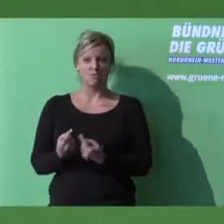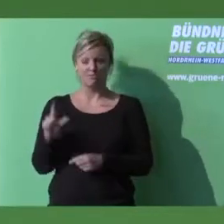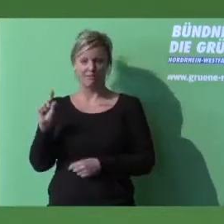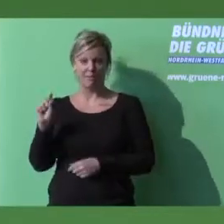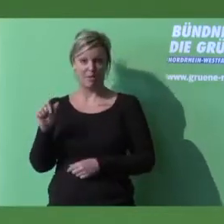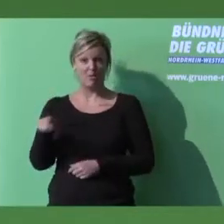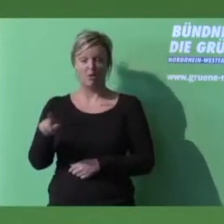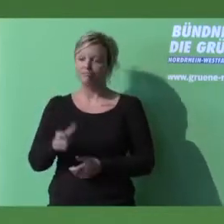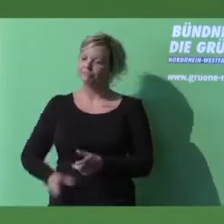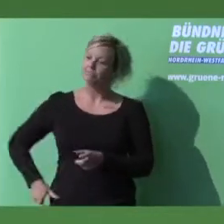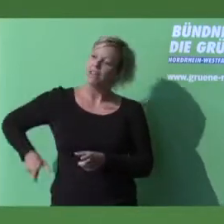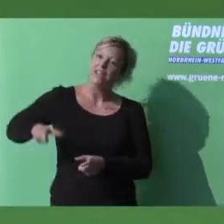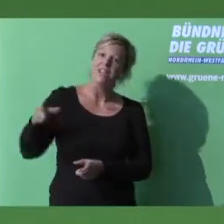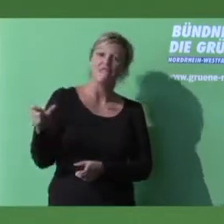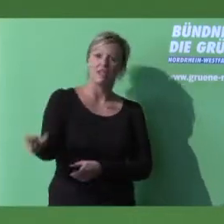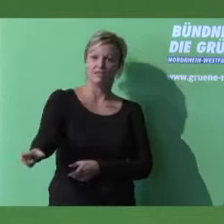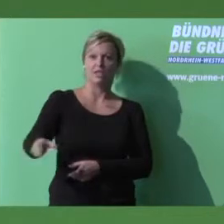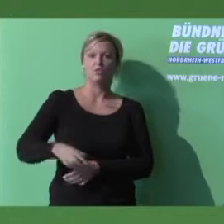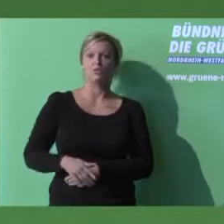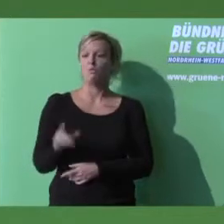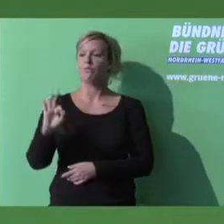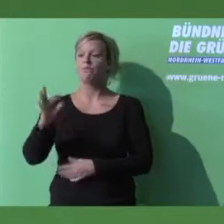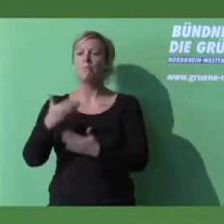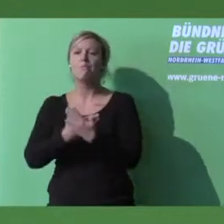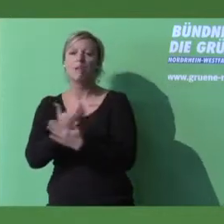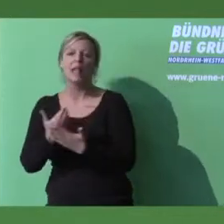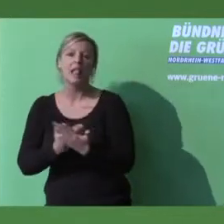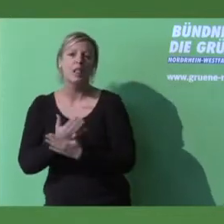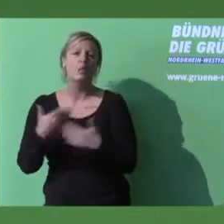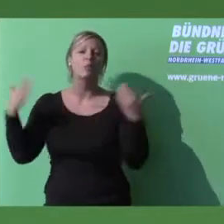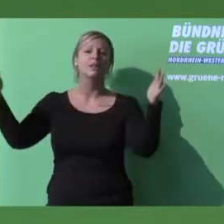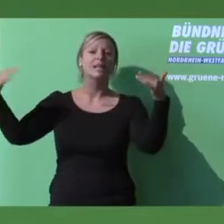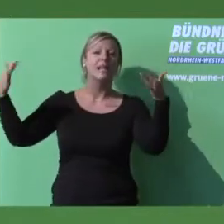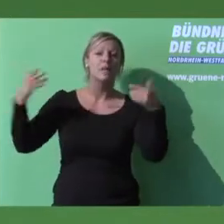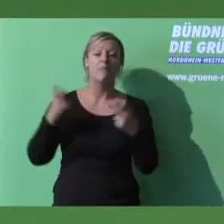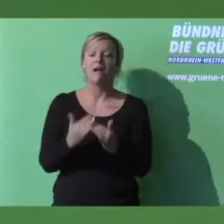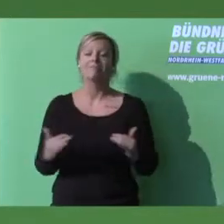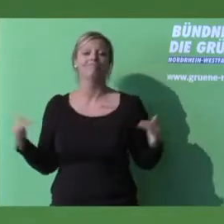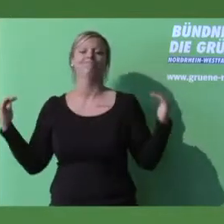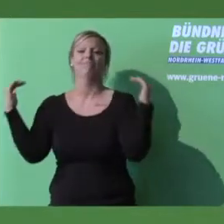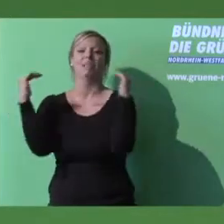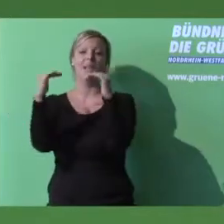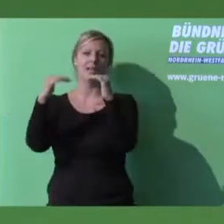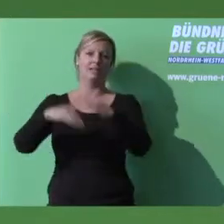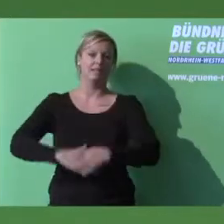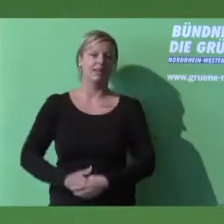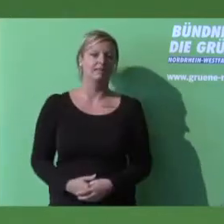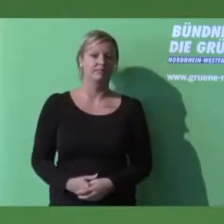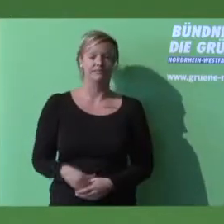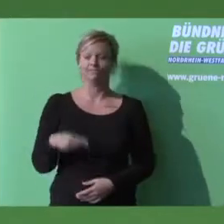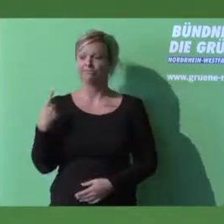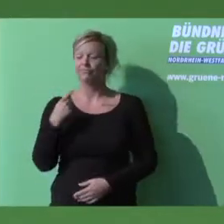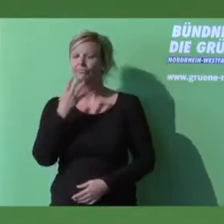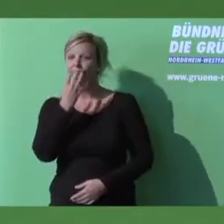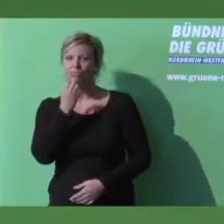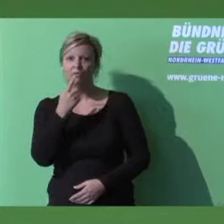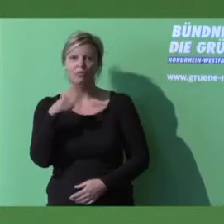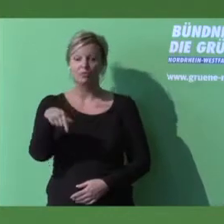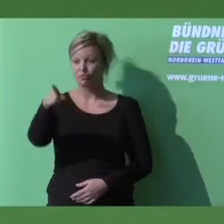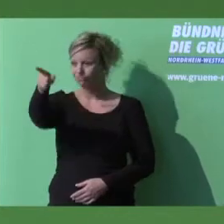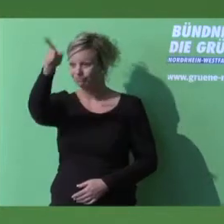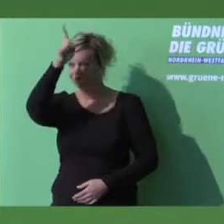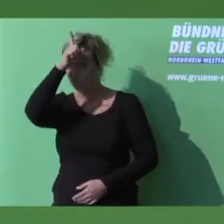für Investitionen in Bildung, Klima und Gerechtigkeit. Wir wollen dieses